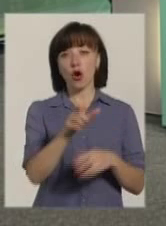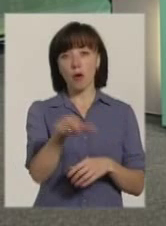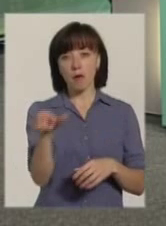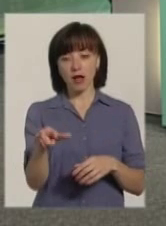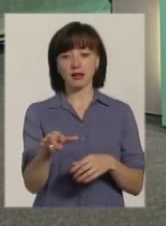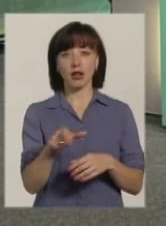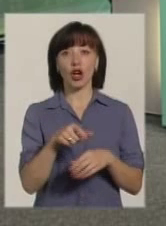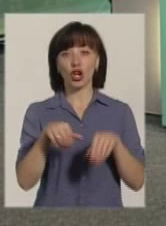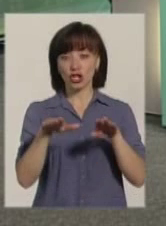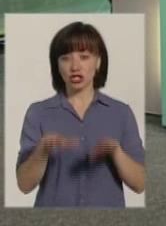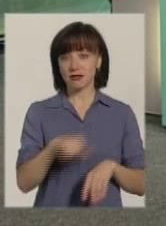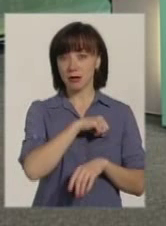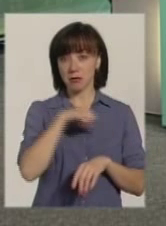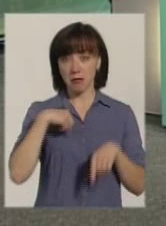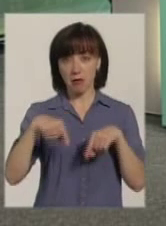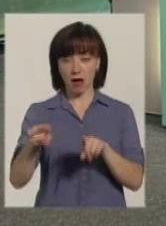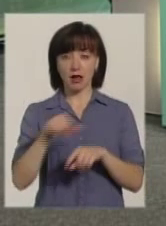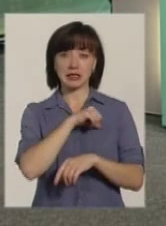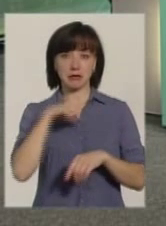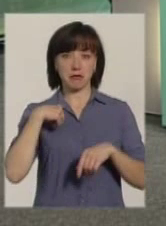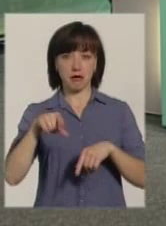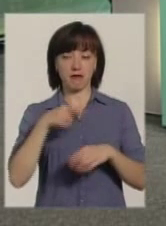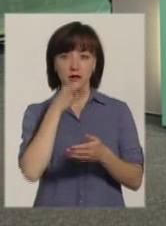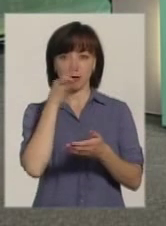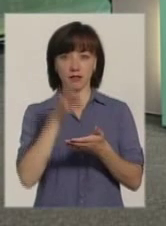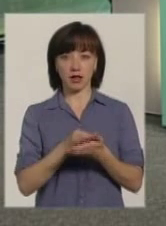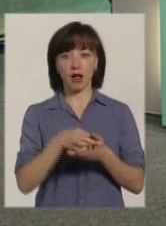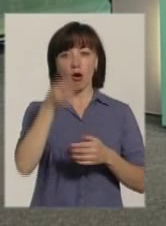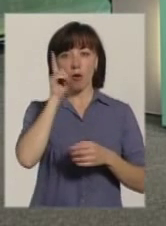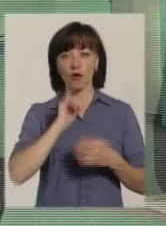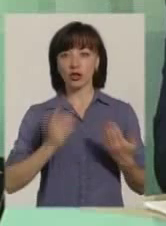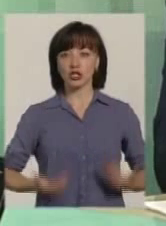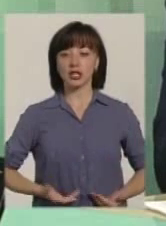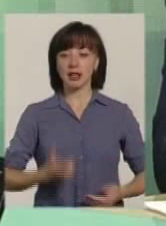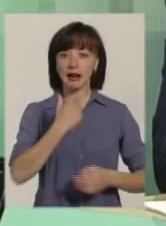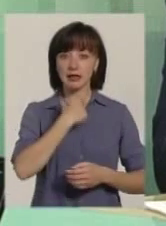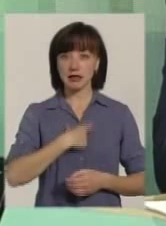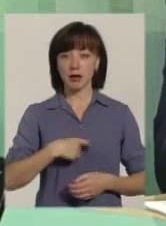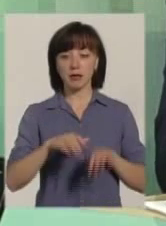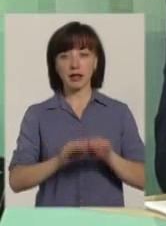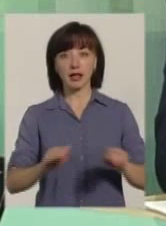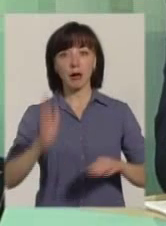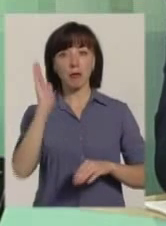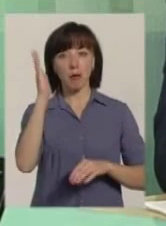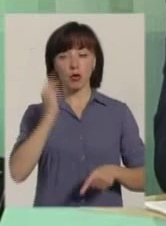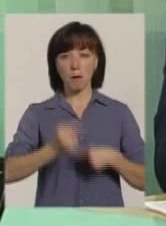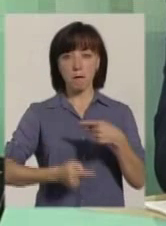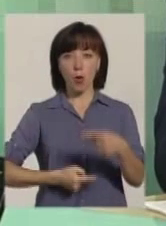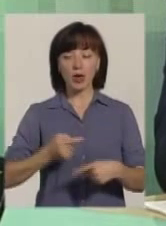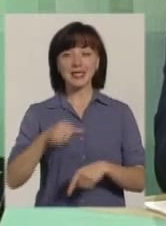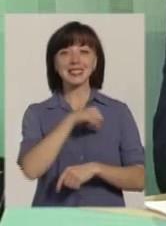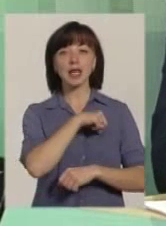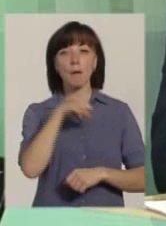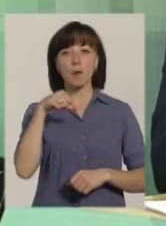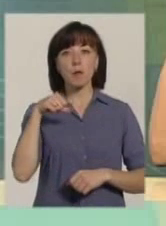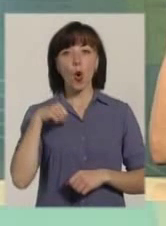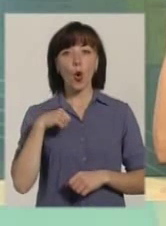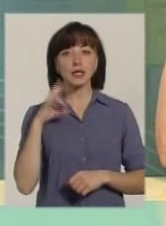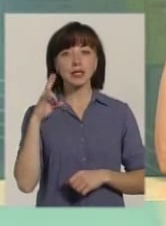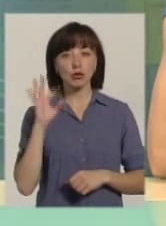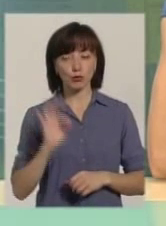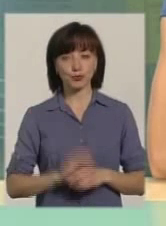це сама відповідальність. Створює комфортне життя для себе, для своїх дітей і майбутніх поколінь самостійно. Разом з